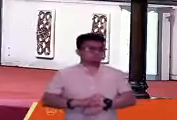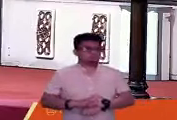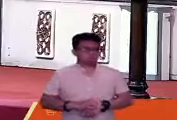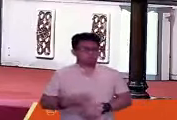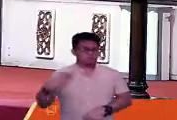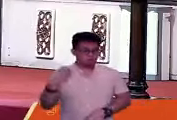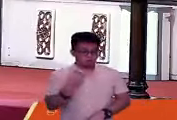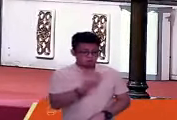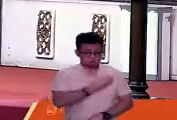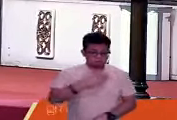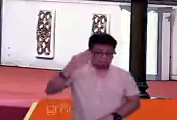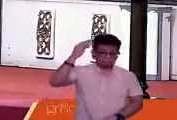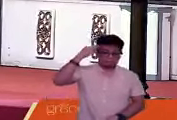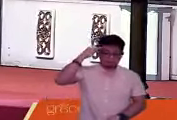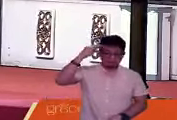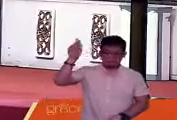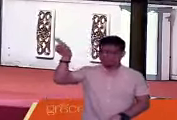So,